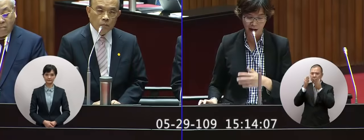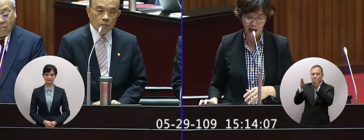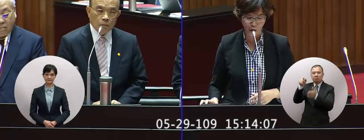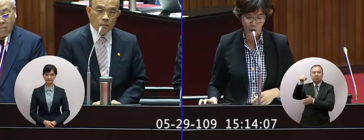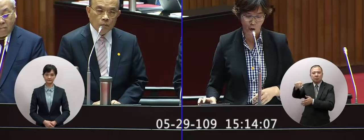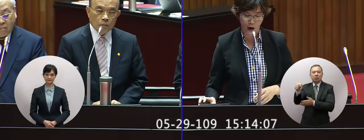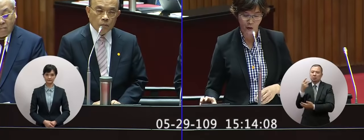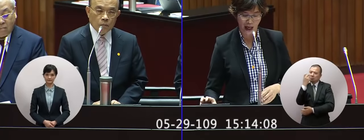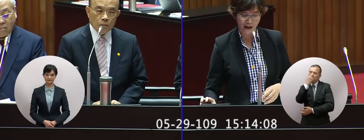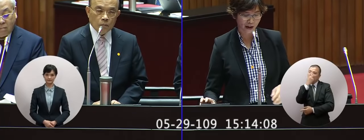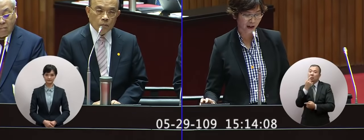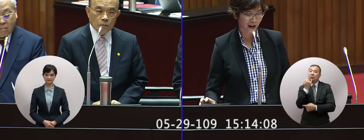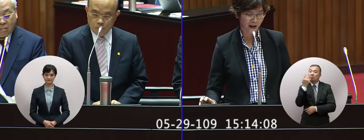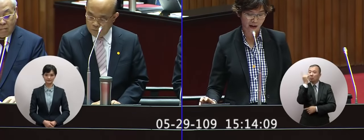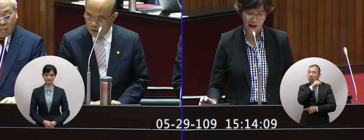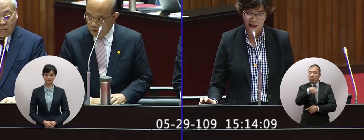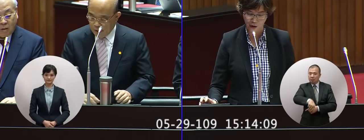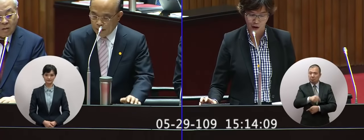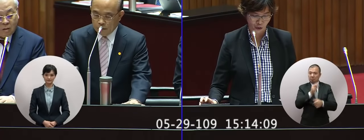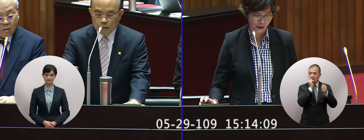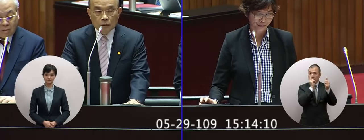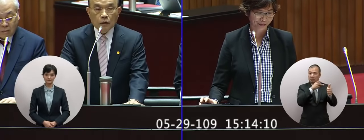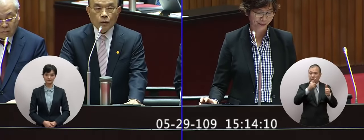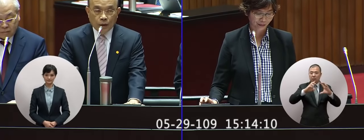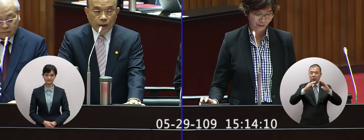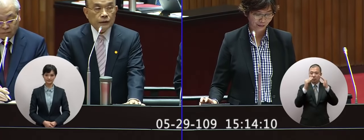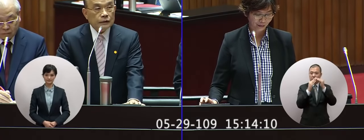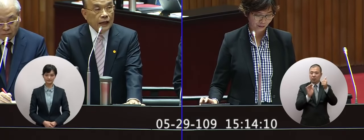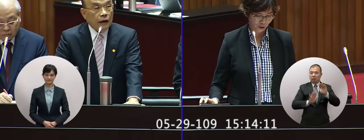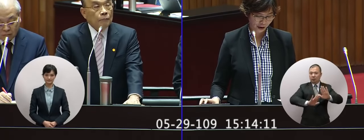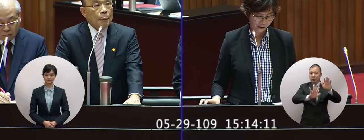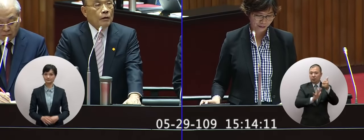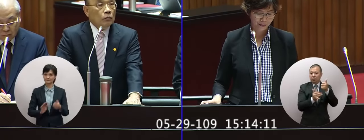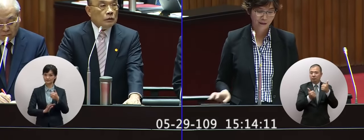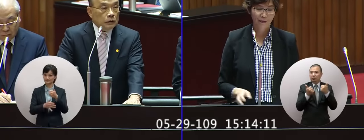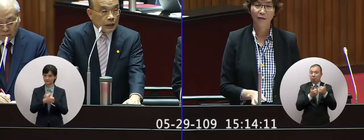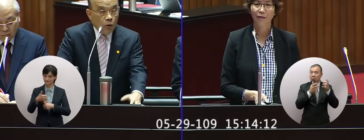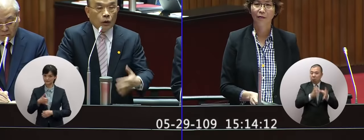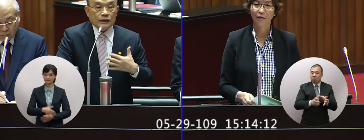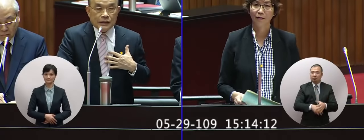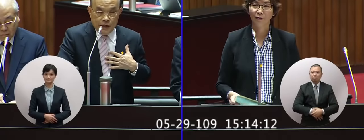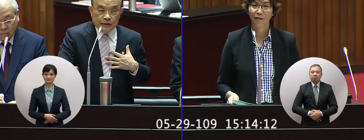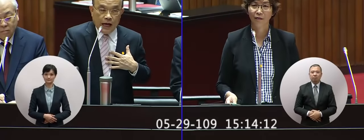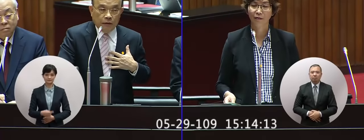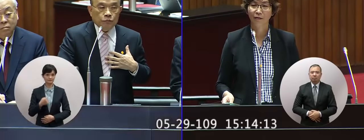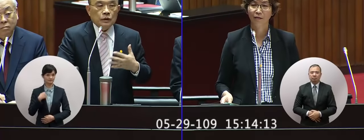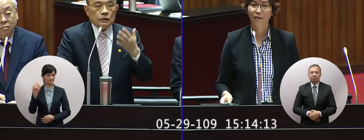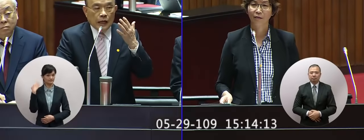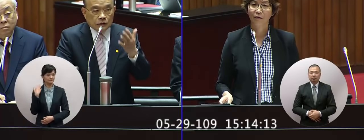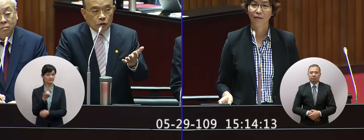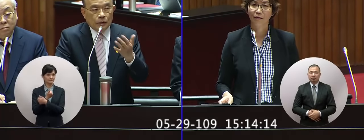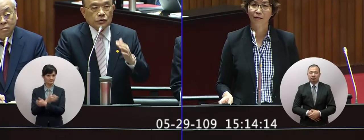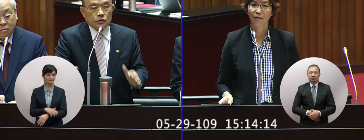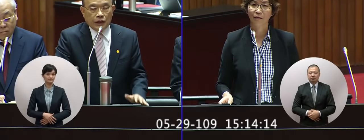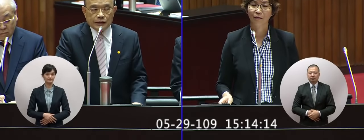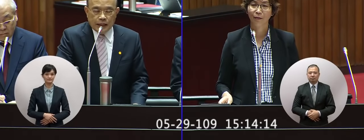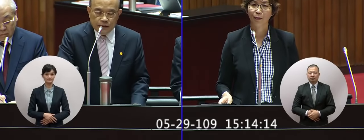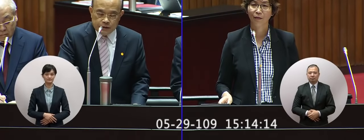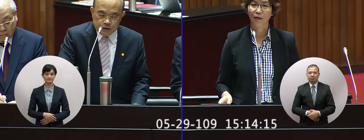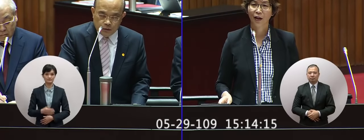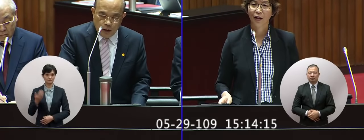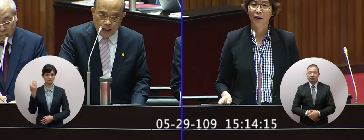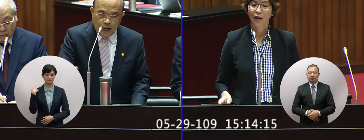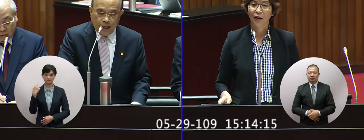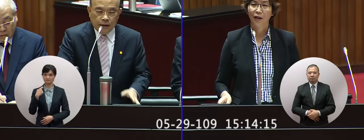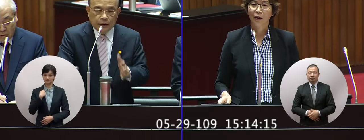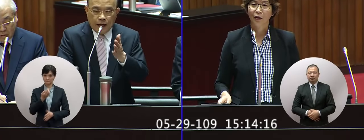以要求国发会来成立这个前瞻专区？ 委员，这样是。从我的经验上，上次我们送前